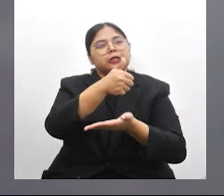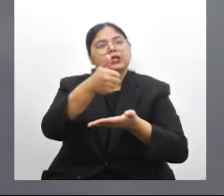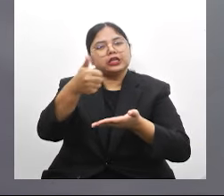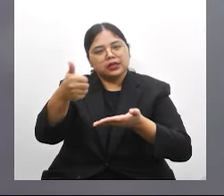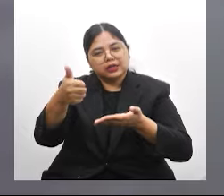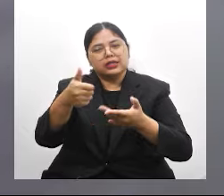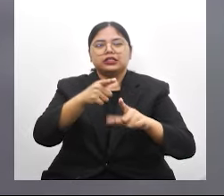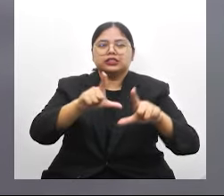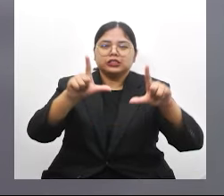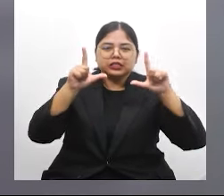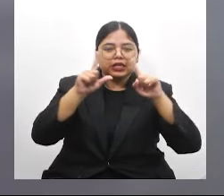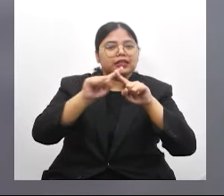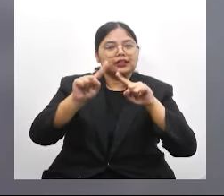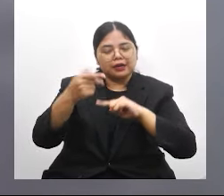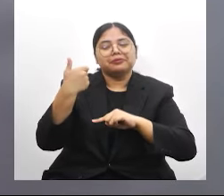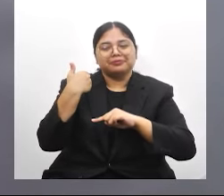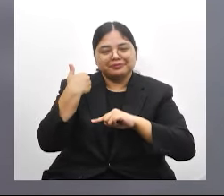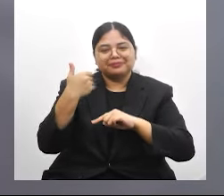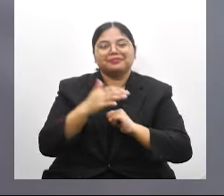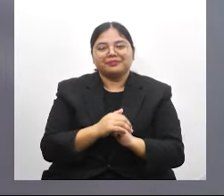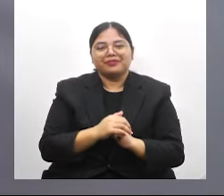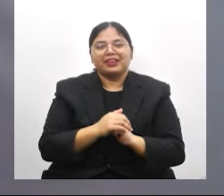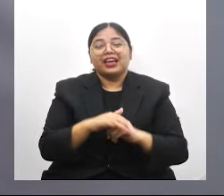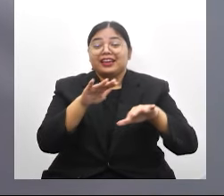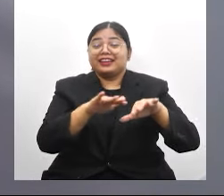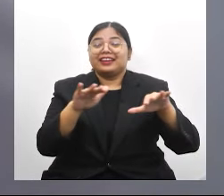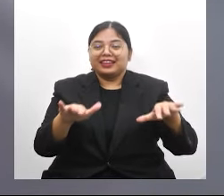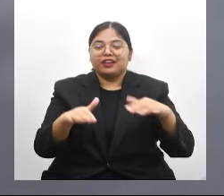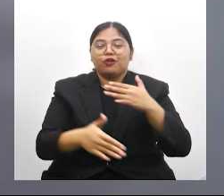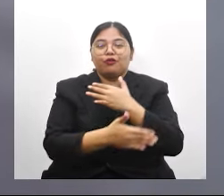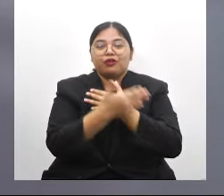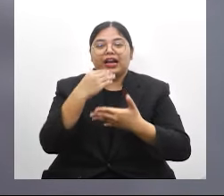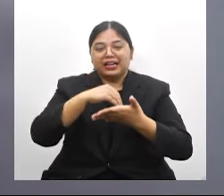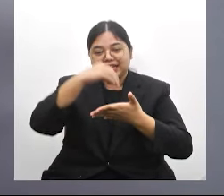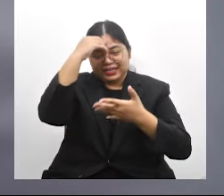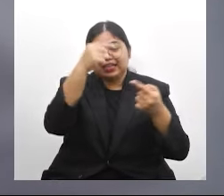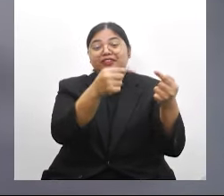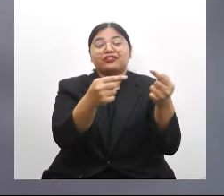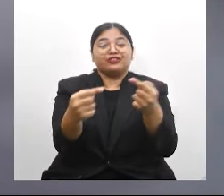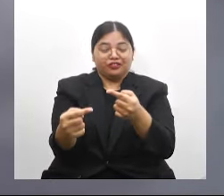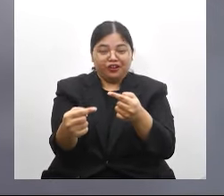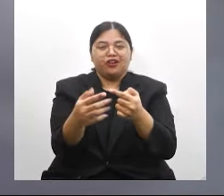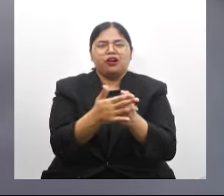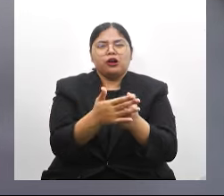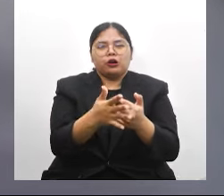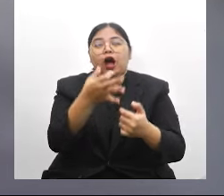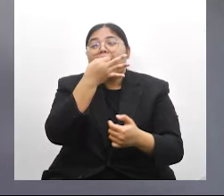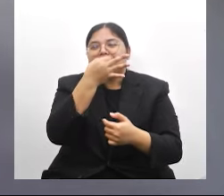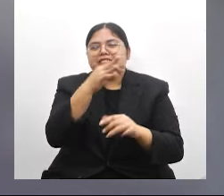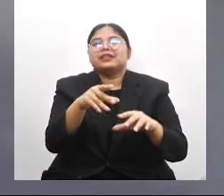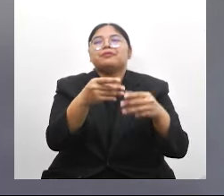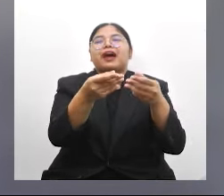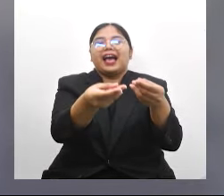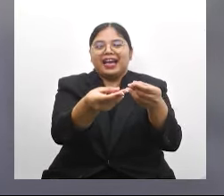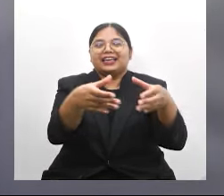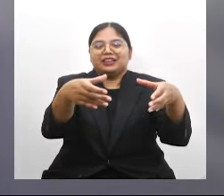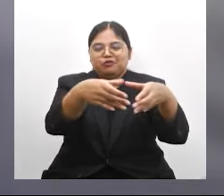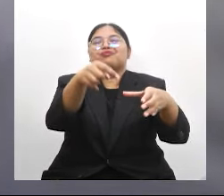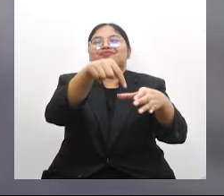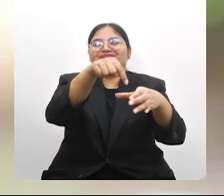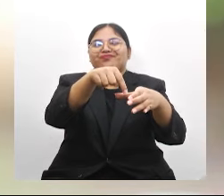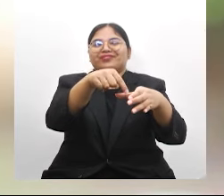ก็อย่างน้อยๆถ้าสมมุติว่านักโรงเรียนไม่มีโอกาสได้ศึกษาต่อก็อย่างน้อยก็เอ่อสร้างอาชีพให้เขาได้ต่อยอดซึ่ง